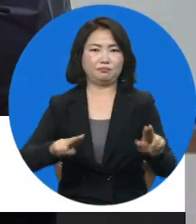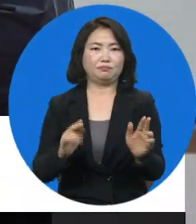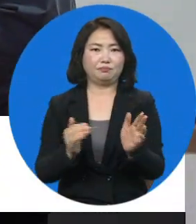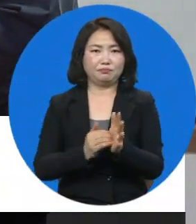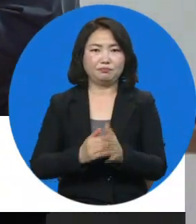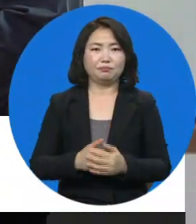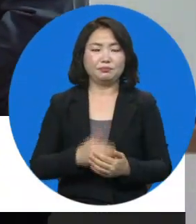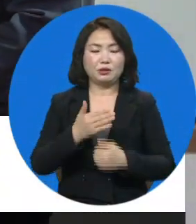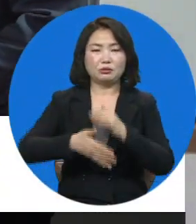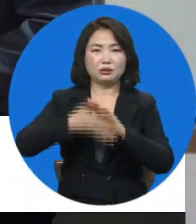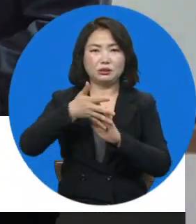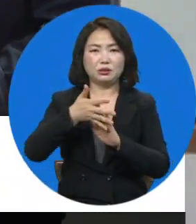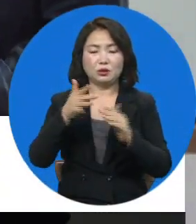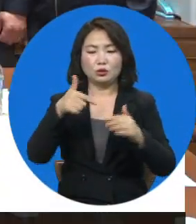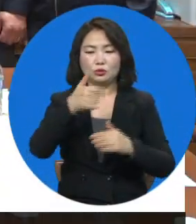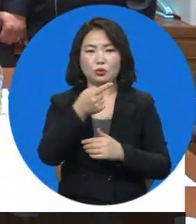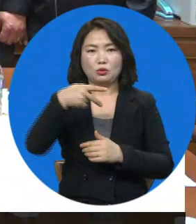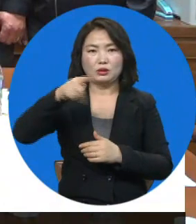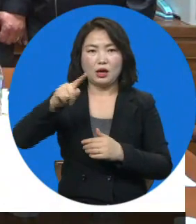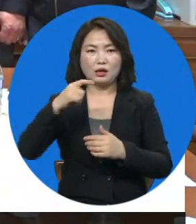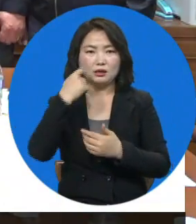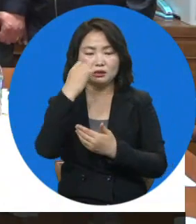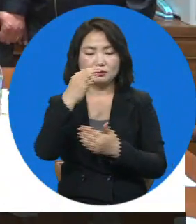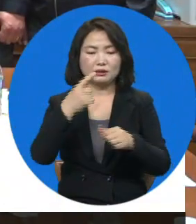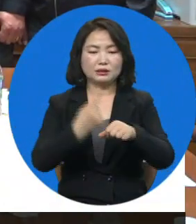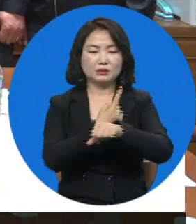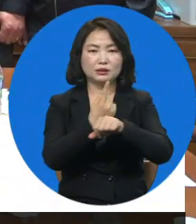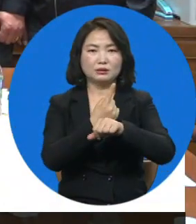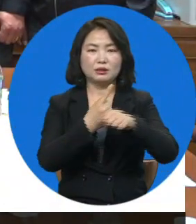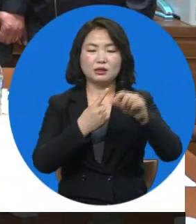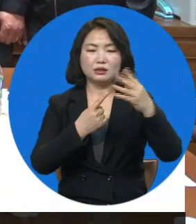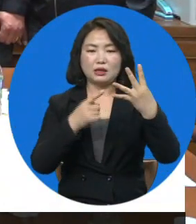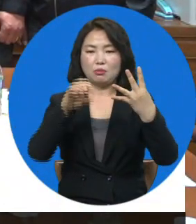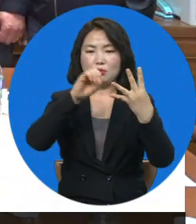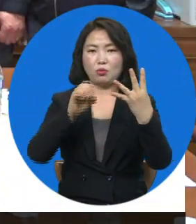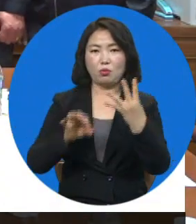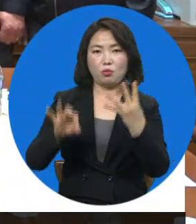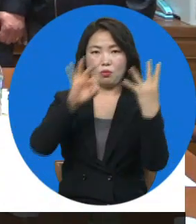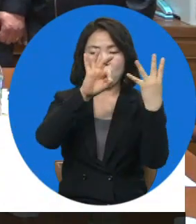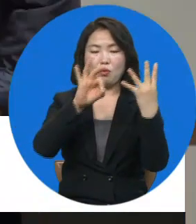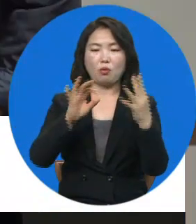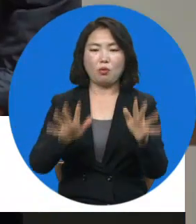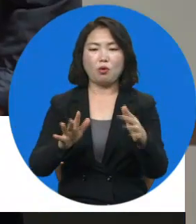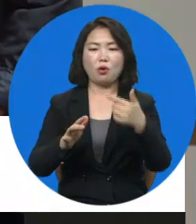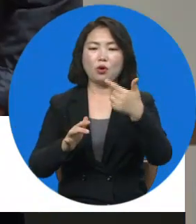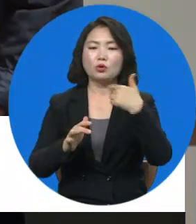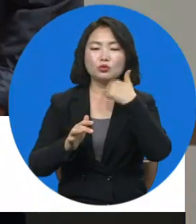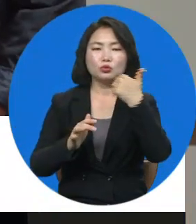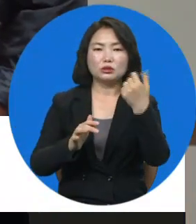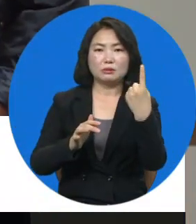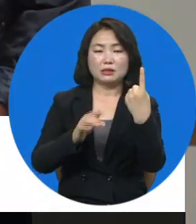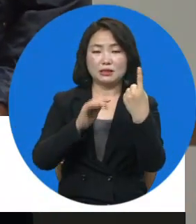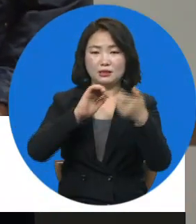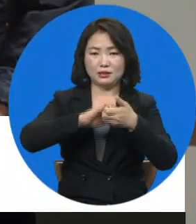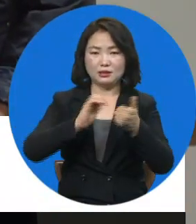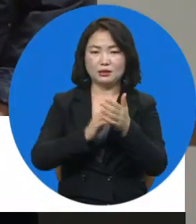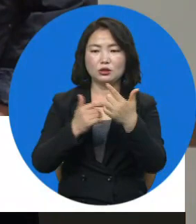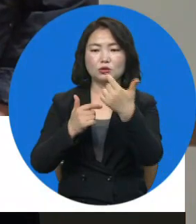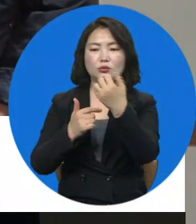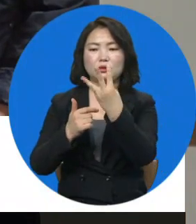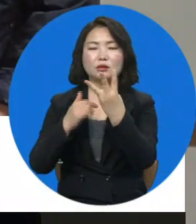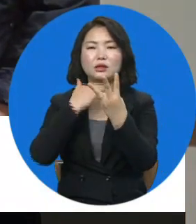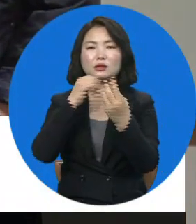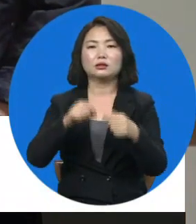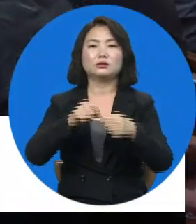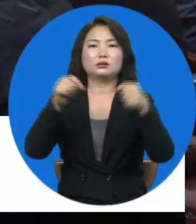씁니다 대구시 4 포스 보고 사는 임금을 시급 기준으로 4% 올리고 현재 61세 인 정열을 63세 로